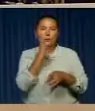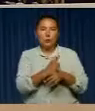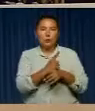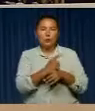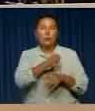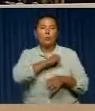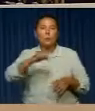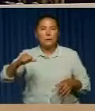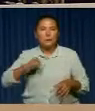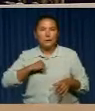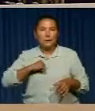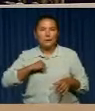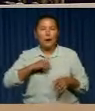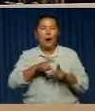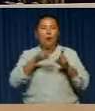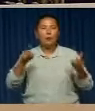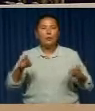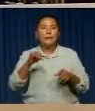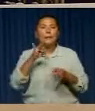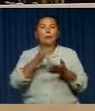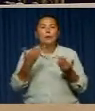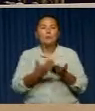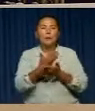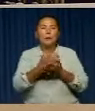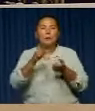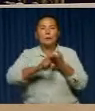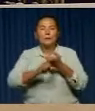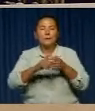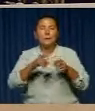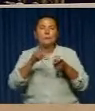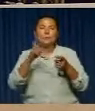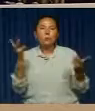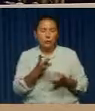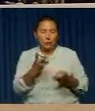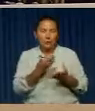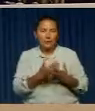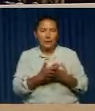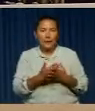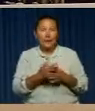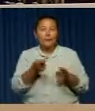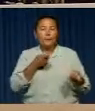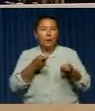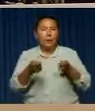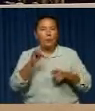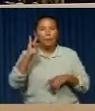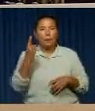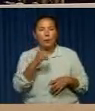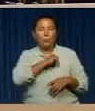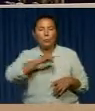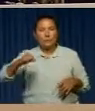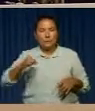түрде өзінің телім акушер гинекологіне хабарласу керек. Міндетті түрде. Себебі қауіп бар балаға